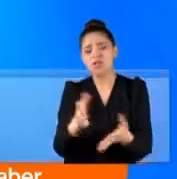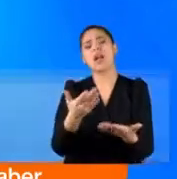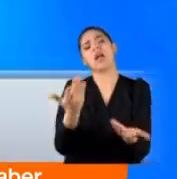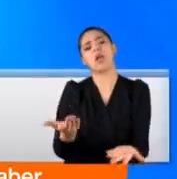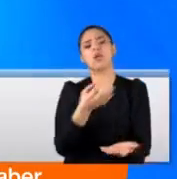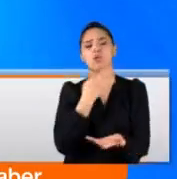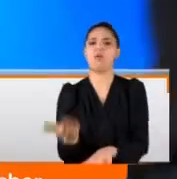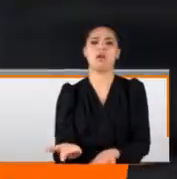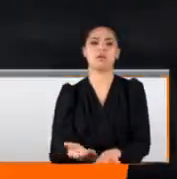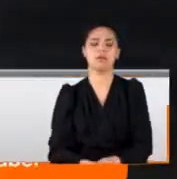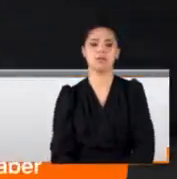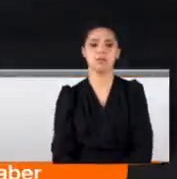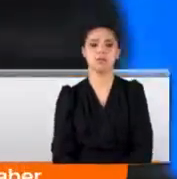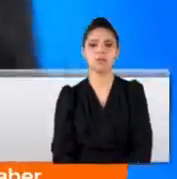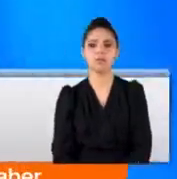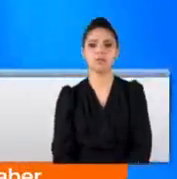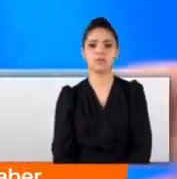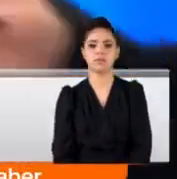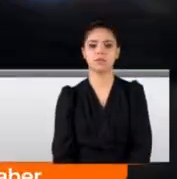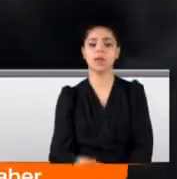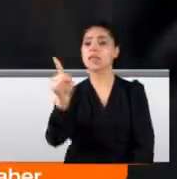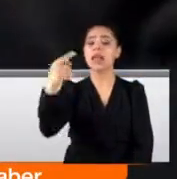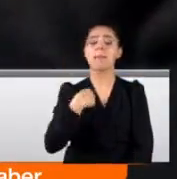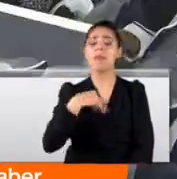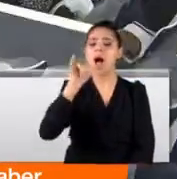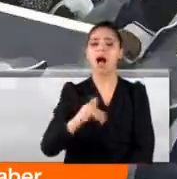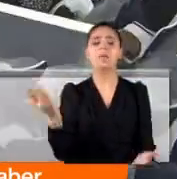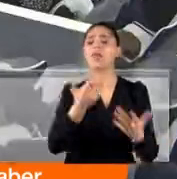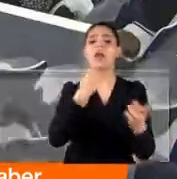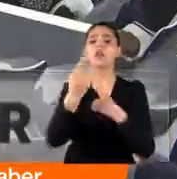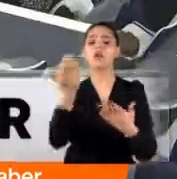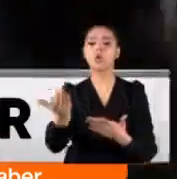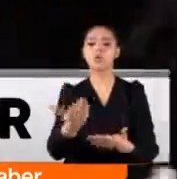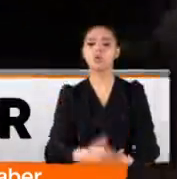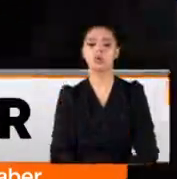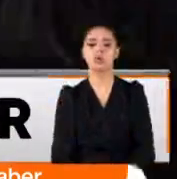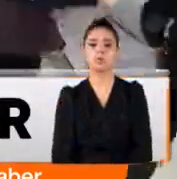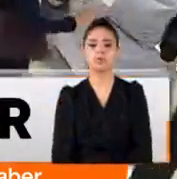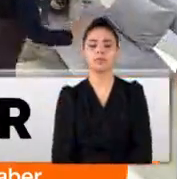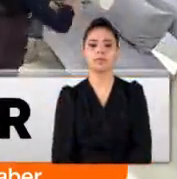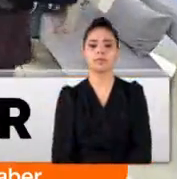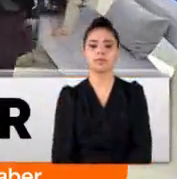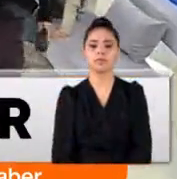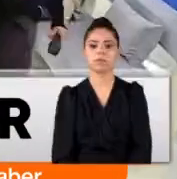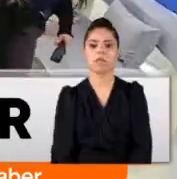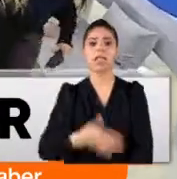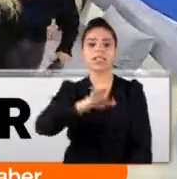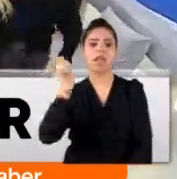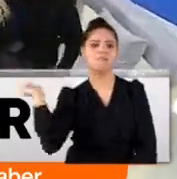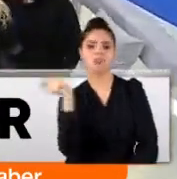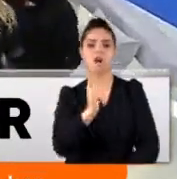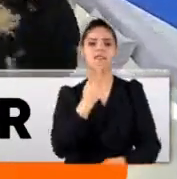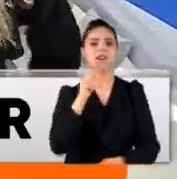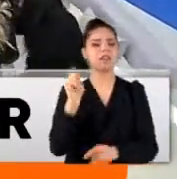ya. Allah sen benim hakkımda nasıl konuşuyor lan sen? Sus abi ya. Terlik çıkartıp